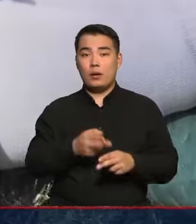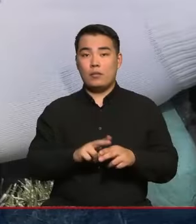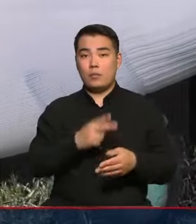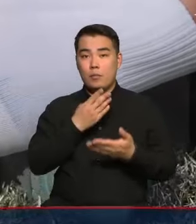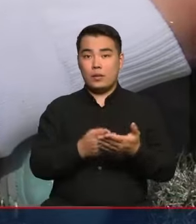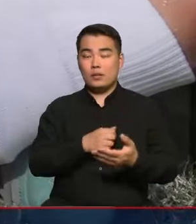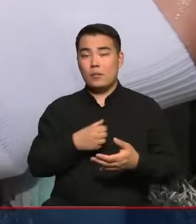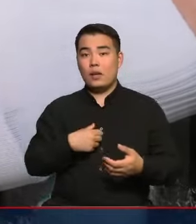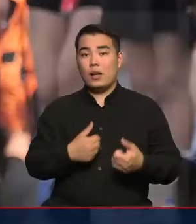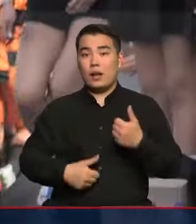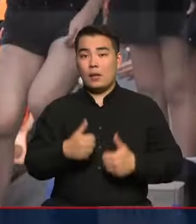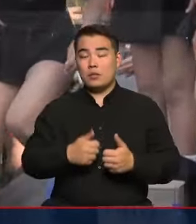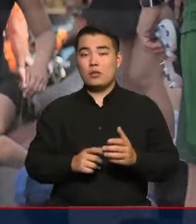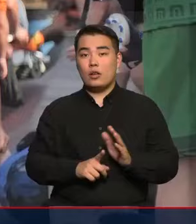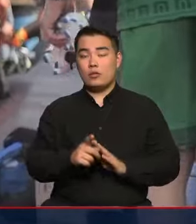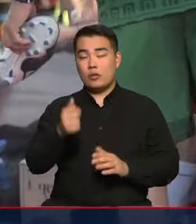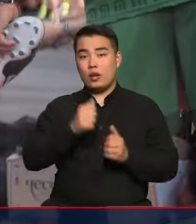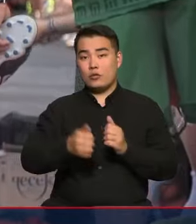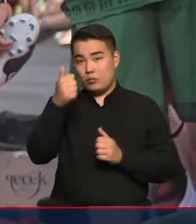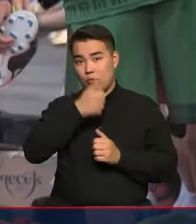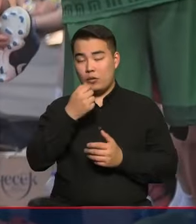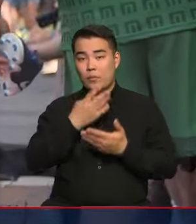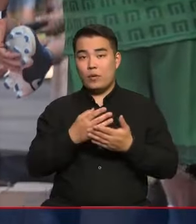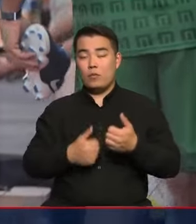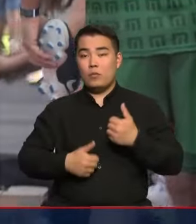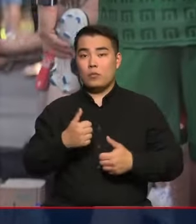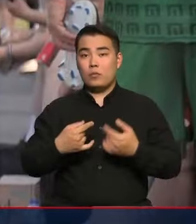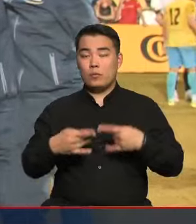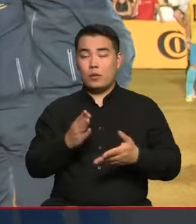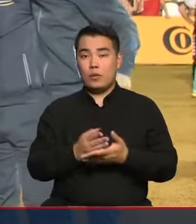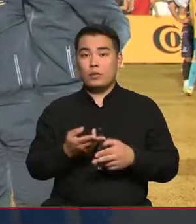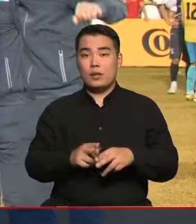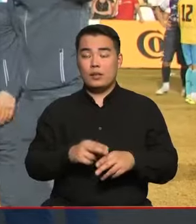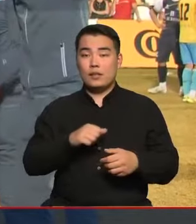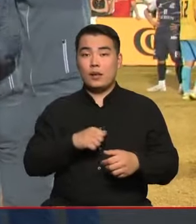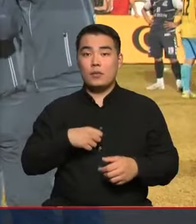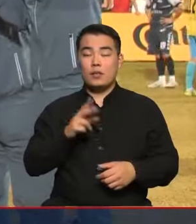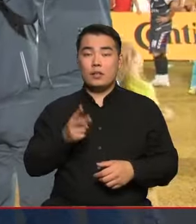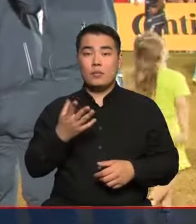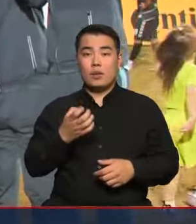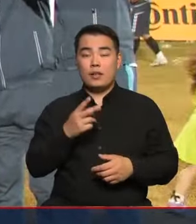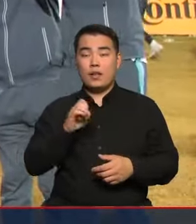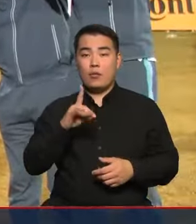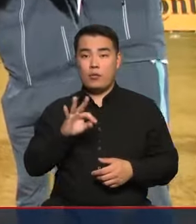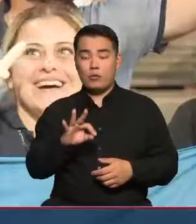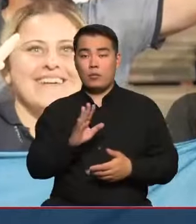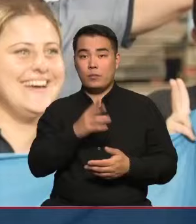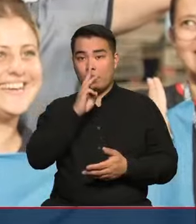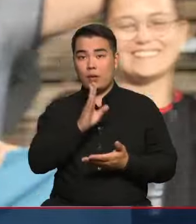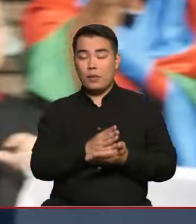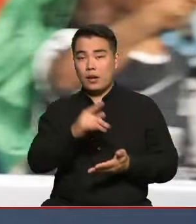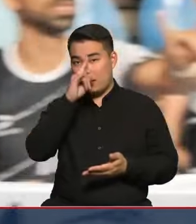корпоративтік командалар арасында жыл сайын дәстүрлі түрде өтетін футбол жарысы. Турнир жеңімпаздары 2,5 мың еуро көлемінде сыйақы алады.